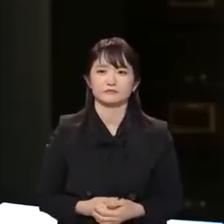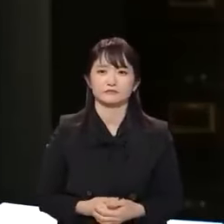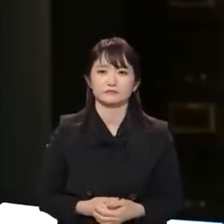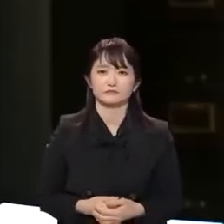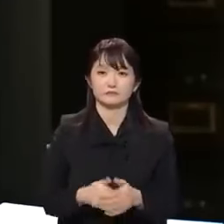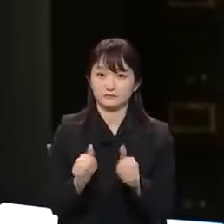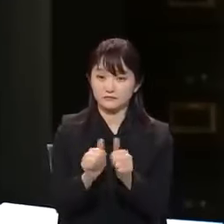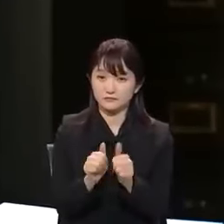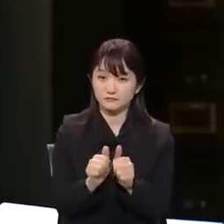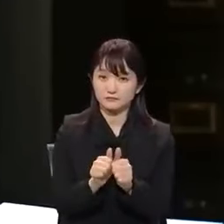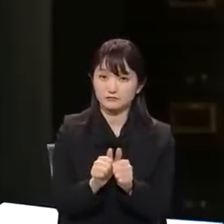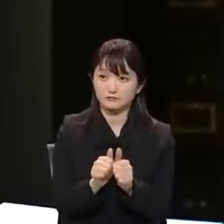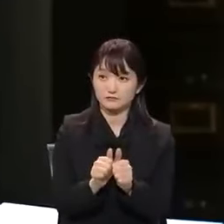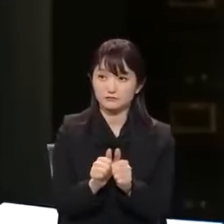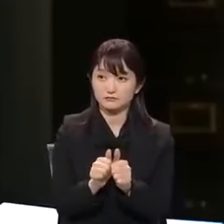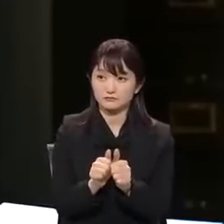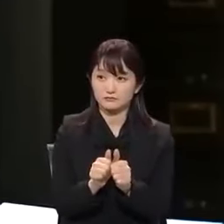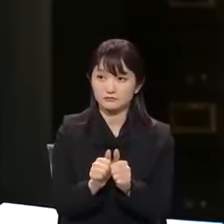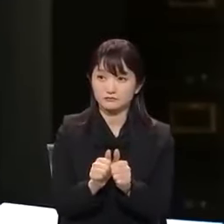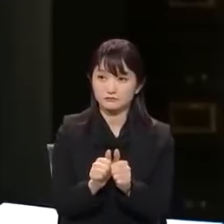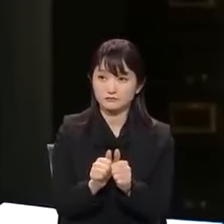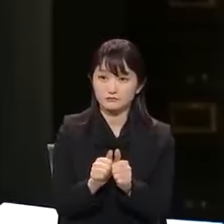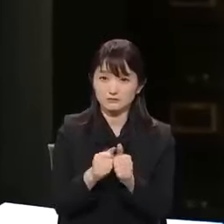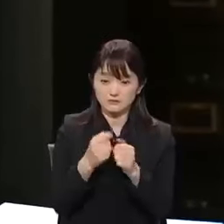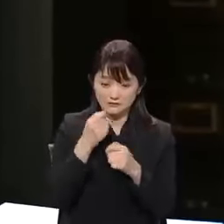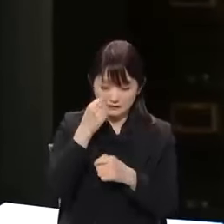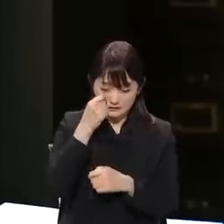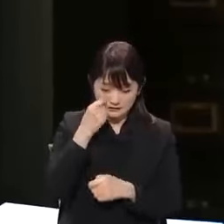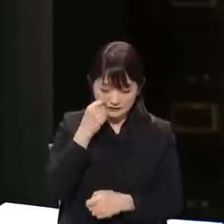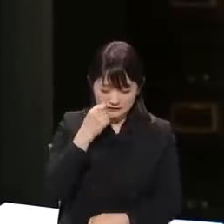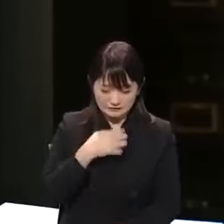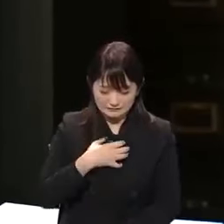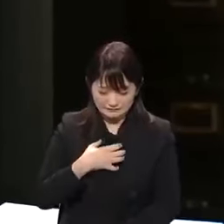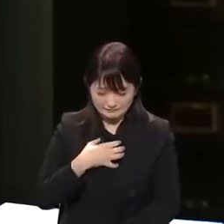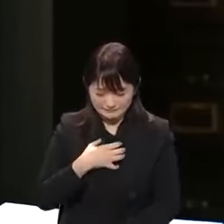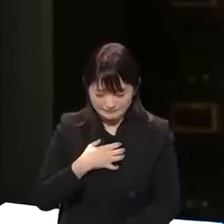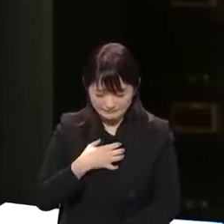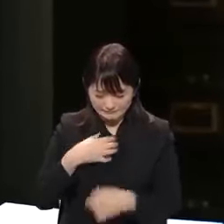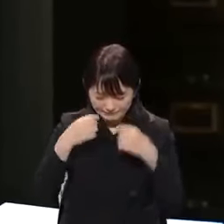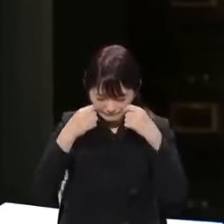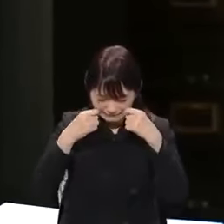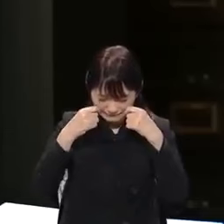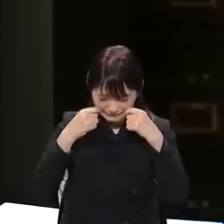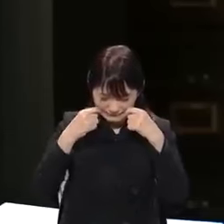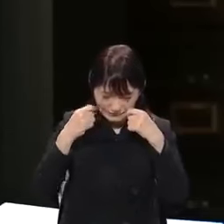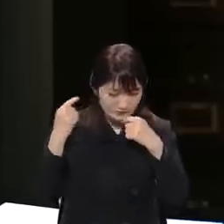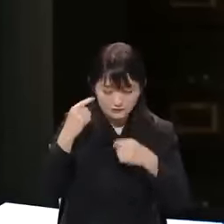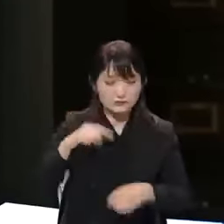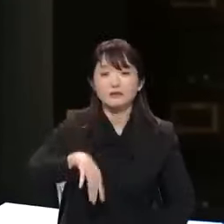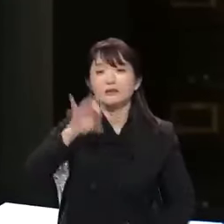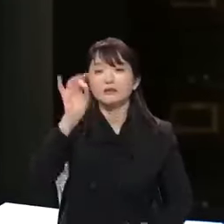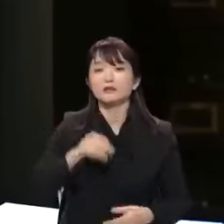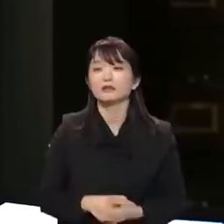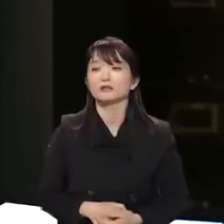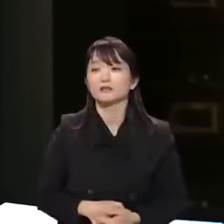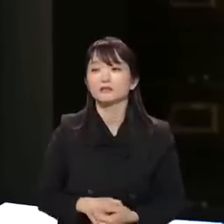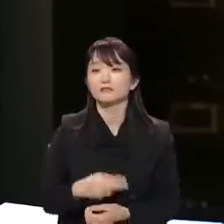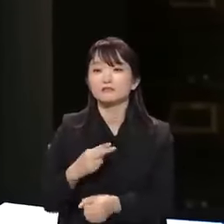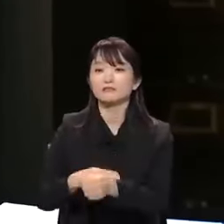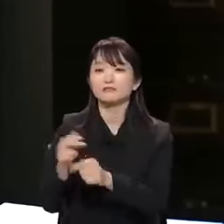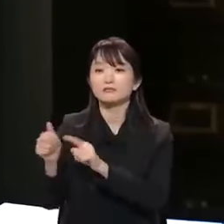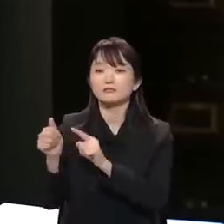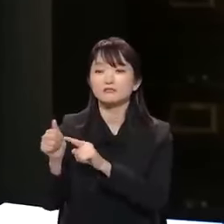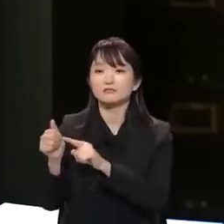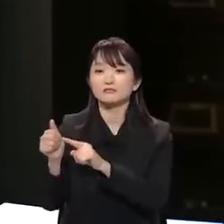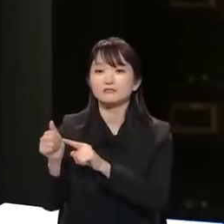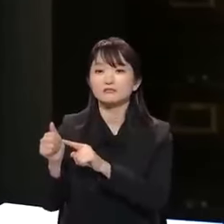남자가 그렇게 구슬프게 엉엉 우는 걸 처음 들었습니다. 진짜. 예? 도대체 이런 선생이 어떻게 교단에